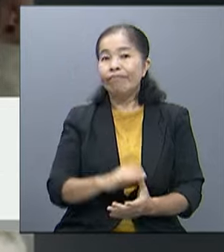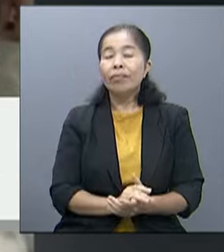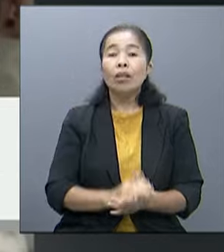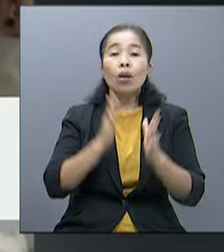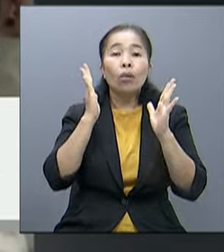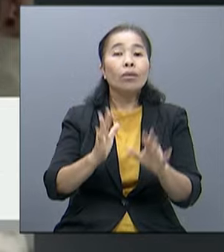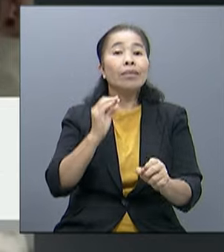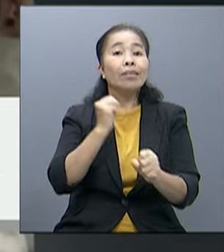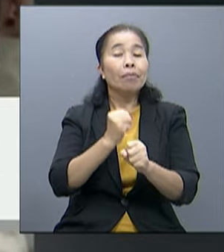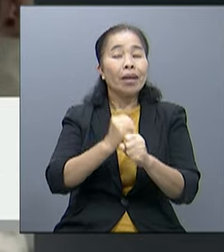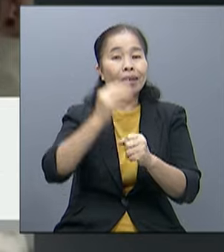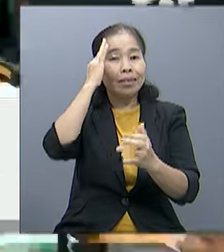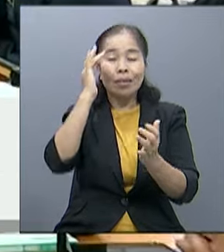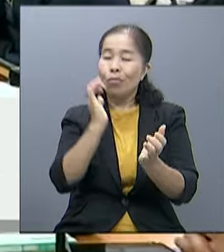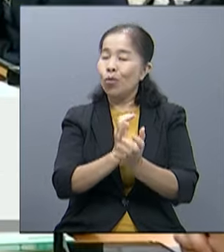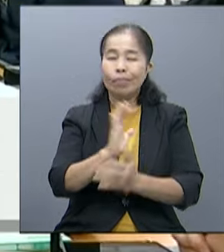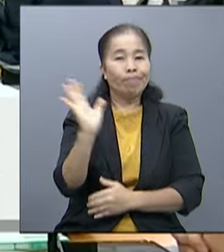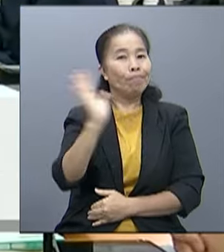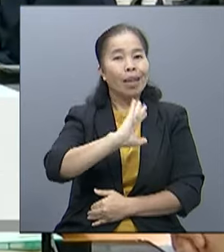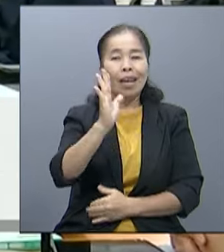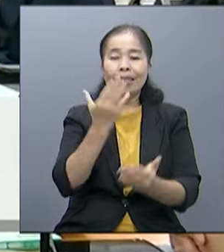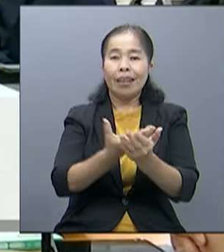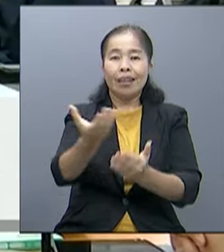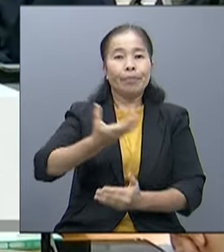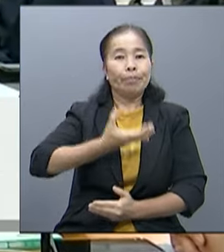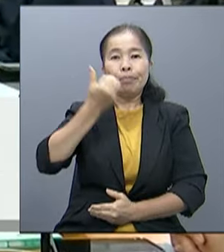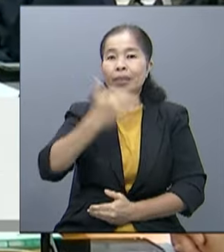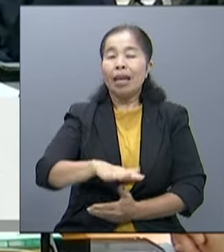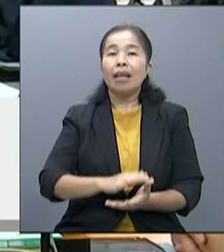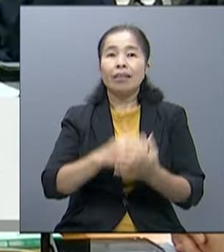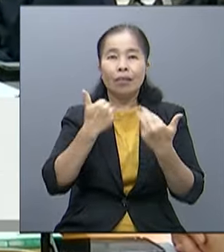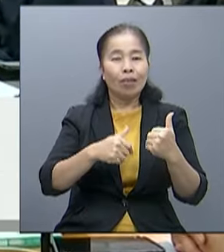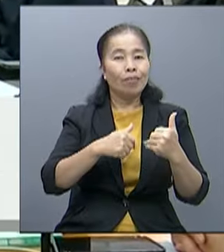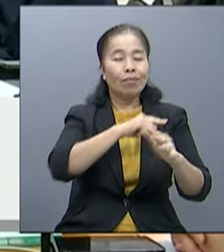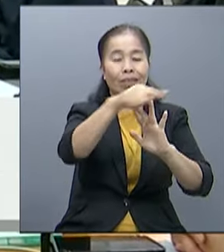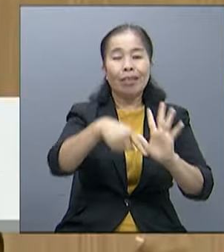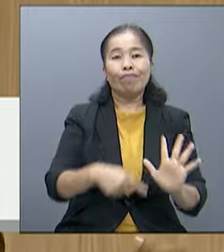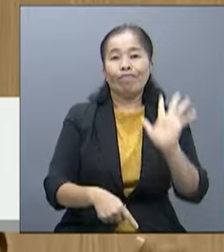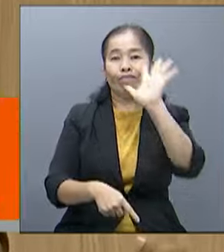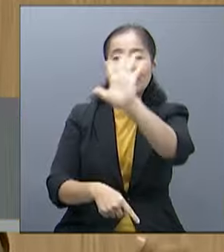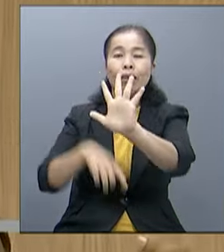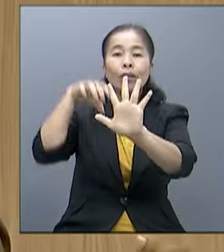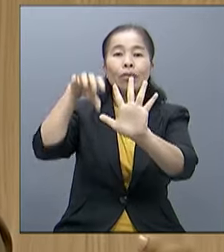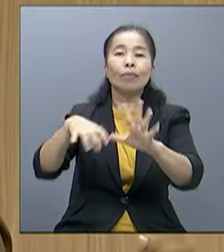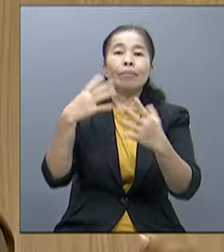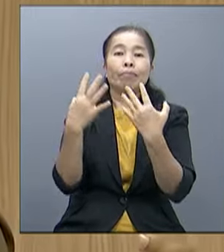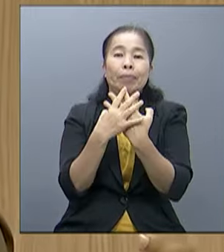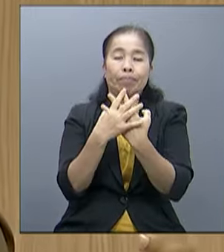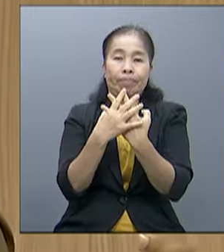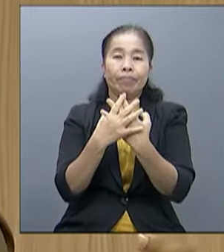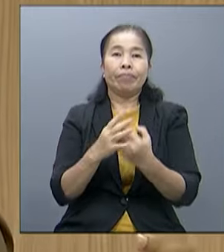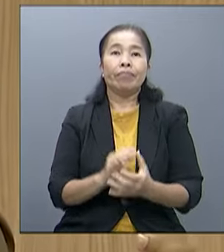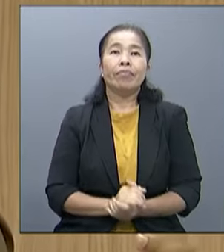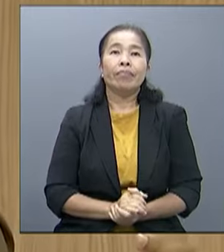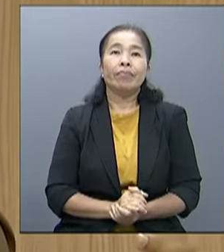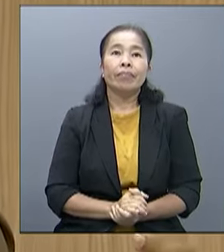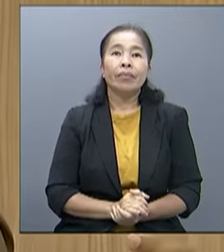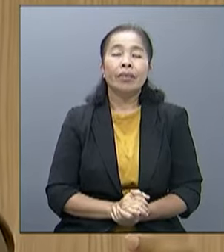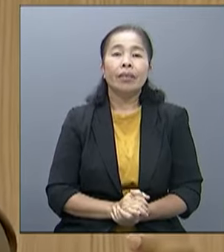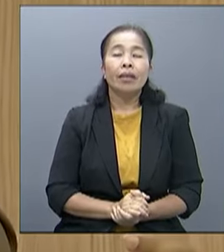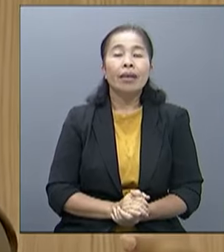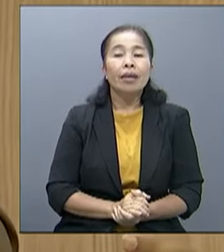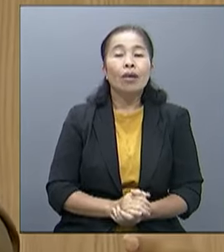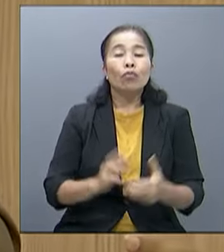สวนคัดค้านการประกันตัวตอนนี้ทั้งหมดถูกส่งไปควบคุมตัวอยู่ในเรือนจำแล้วพลตำรวจตรีนพสินพูนสวัสดิ์